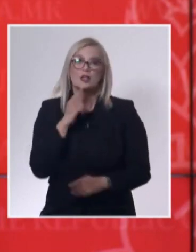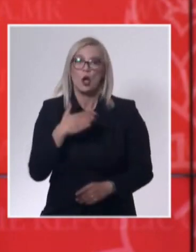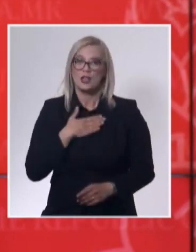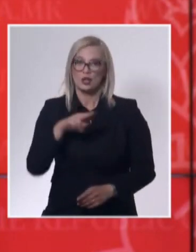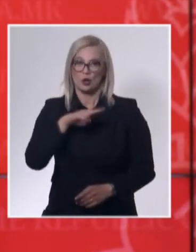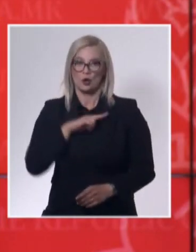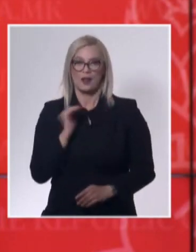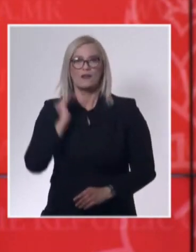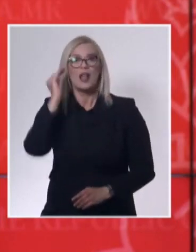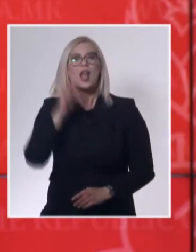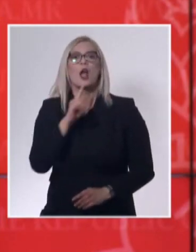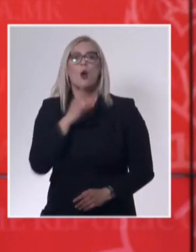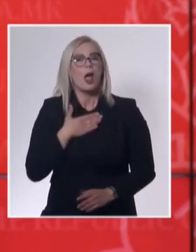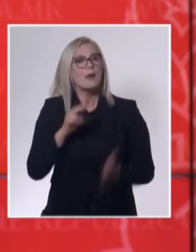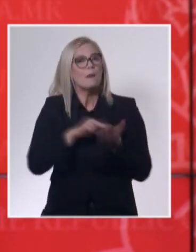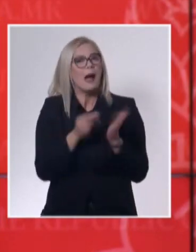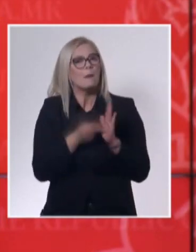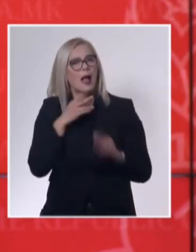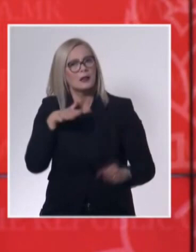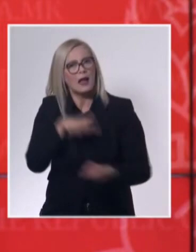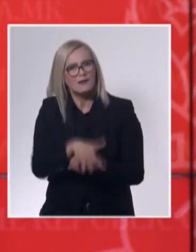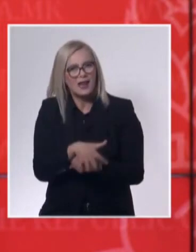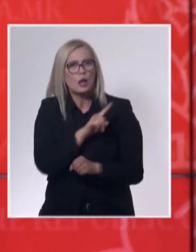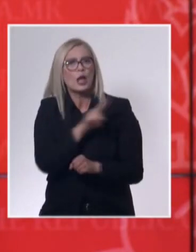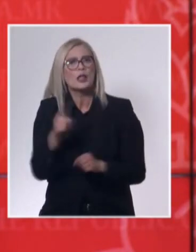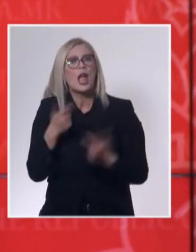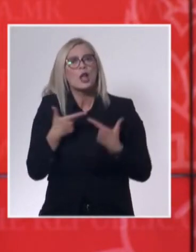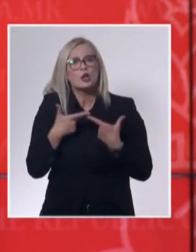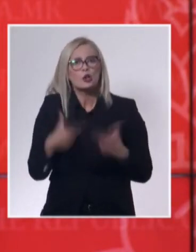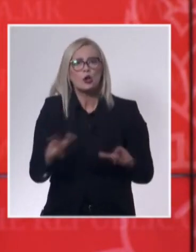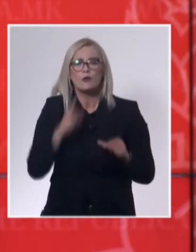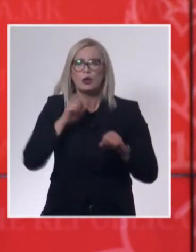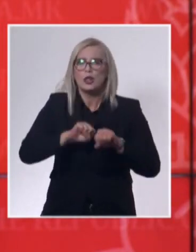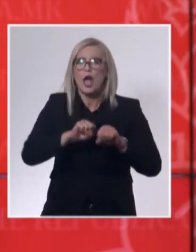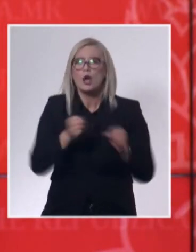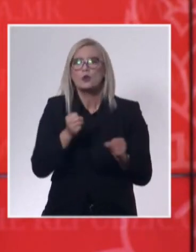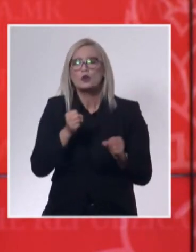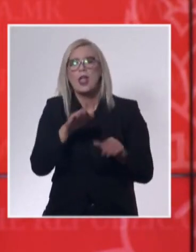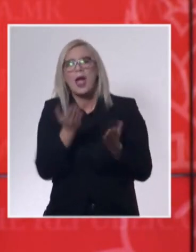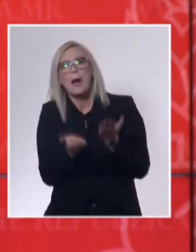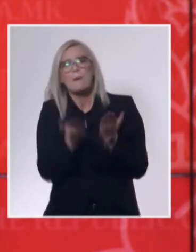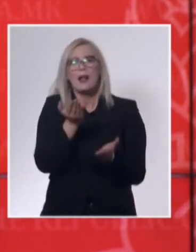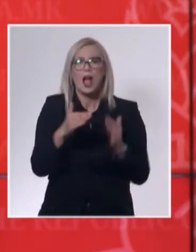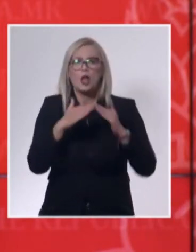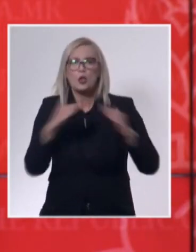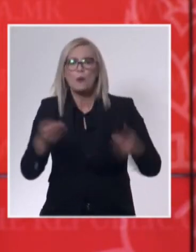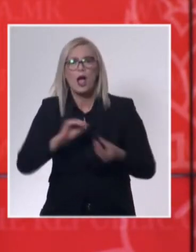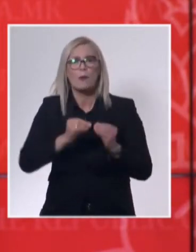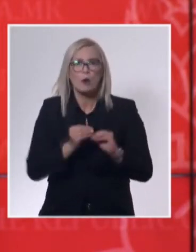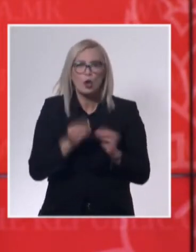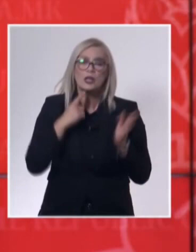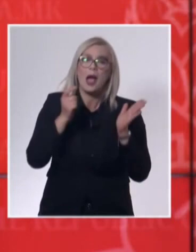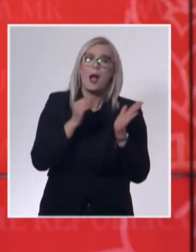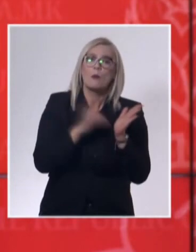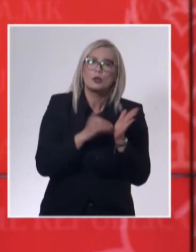deri në 9 denar. Tarifat doganore për importin e këtyre produkteve gjithashtu hiqen nga data 13 mars deri më